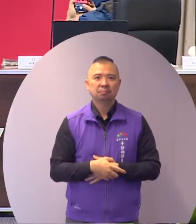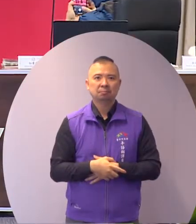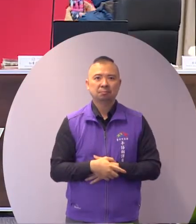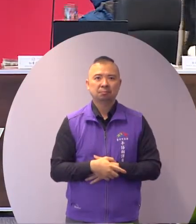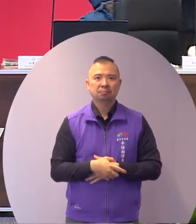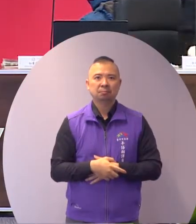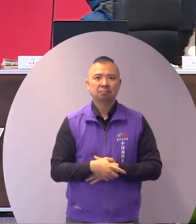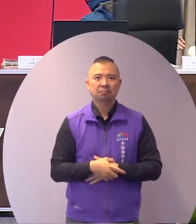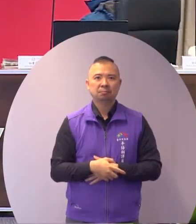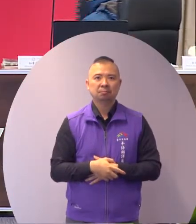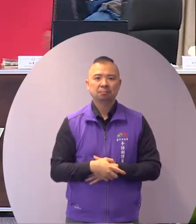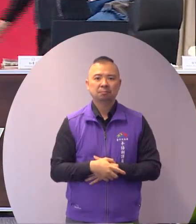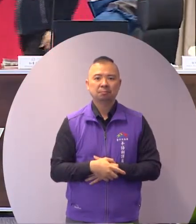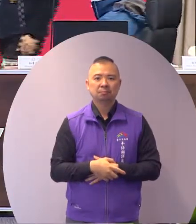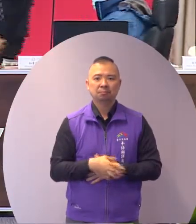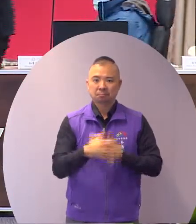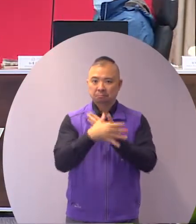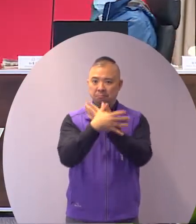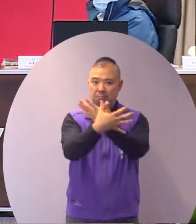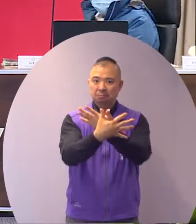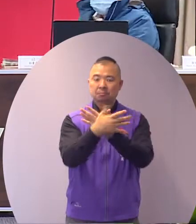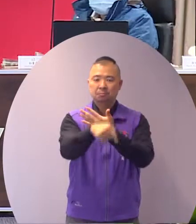颁献奖结束。